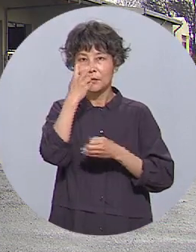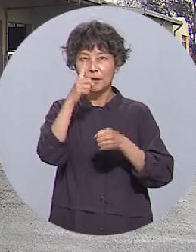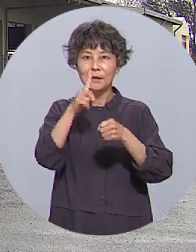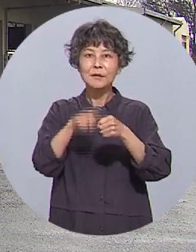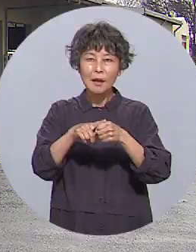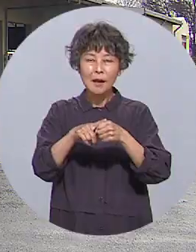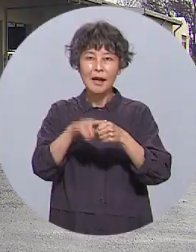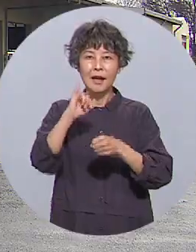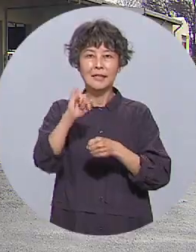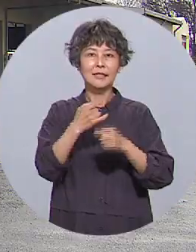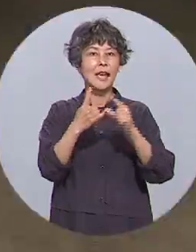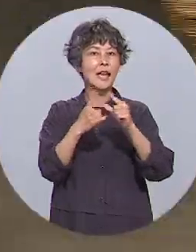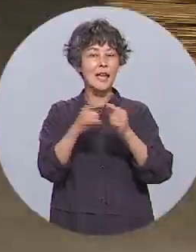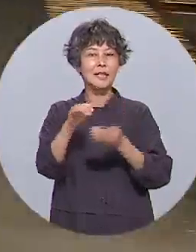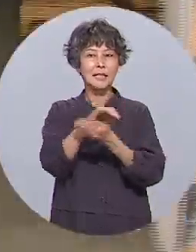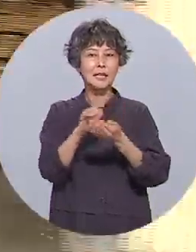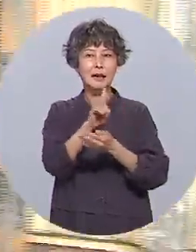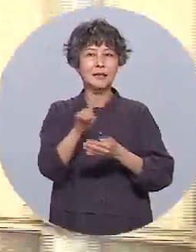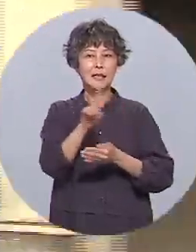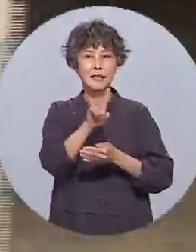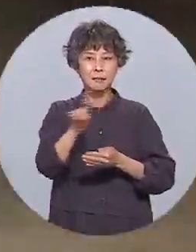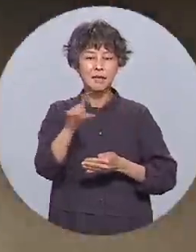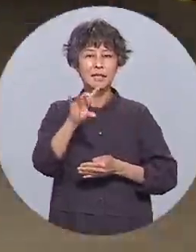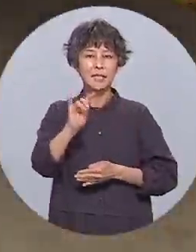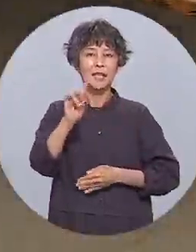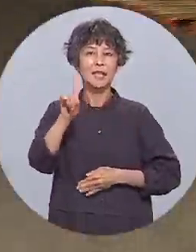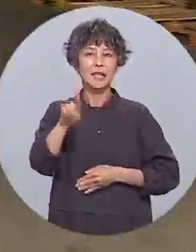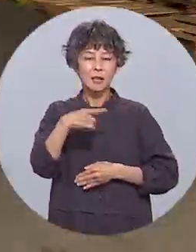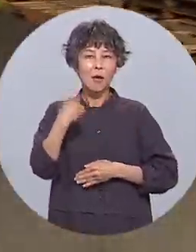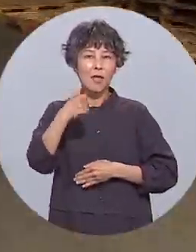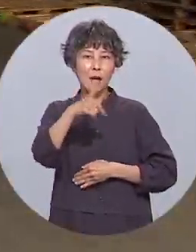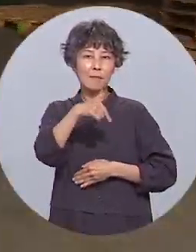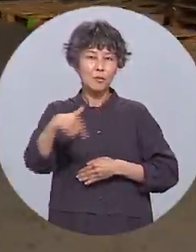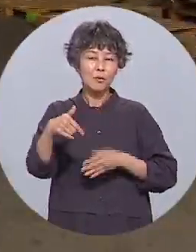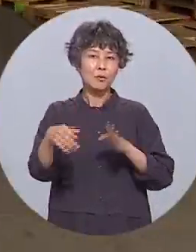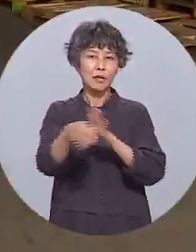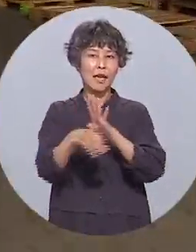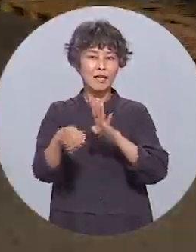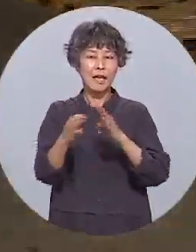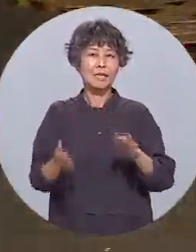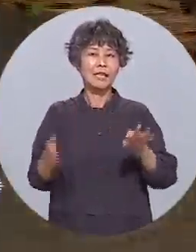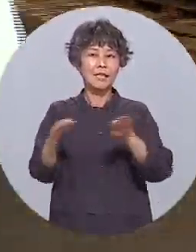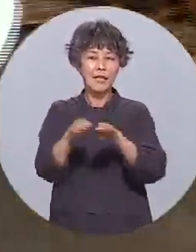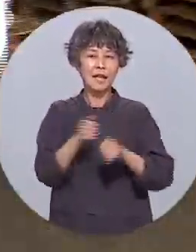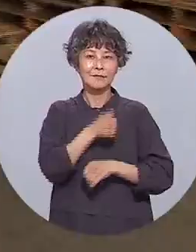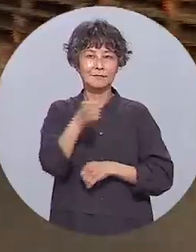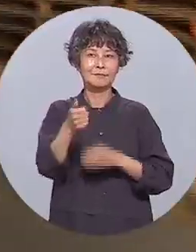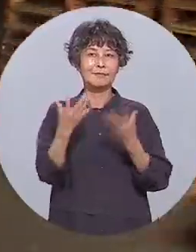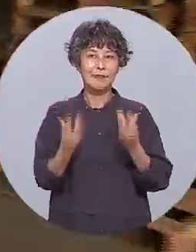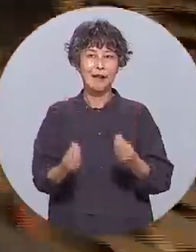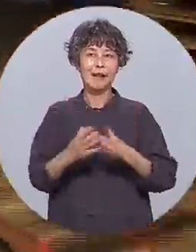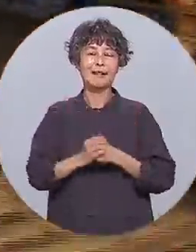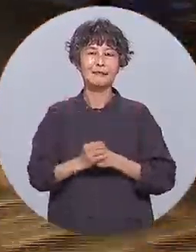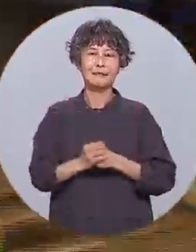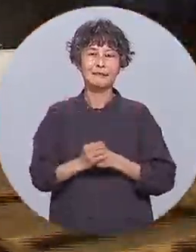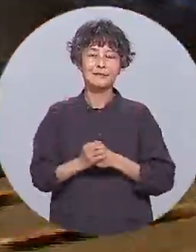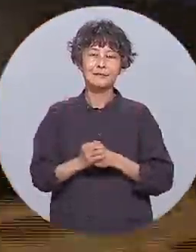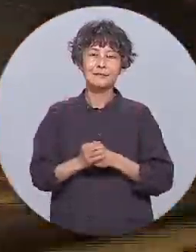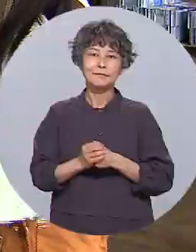、JA 埼玉響きの南部営農経済センターに突撃。 すいません